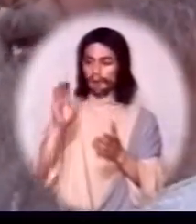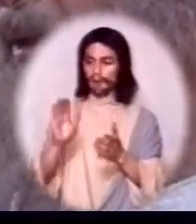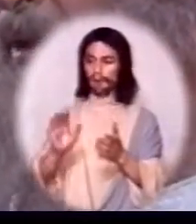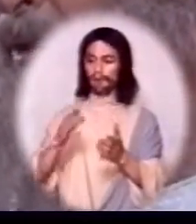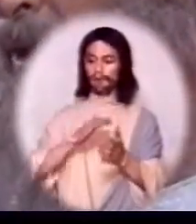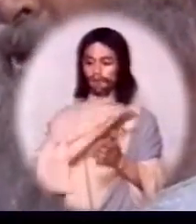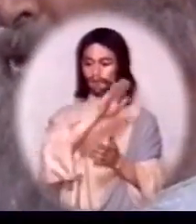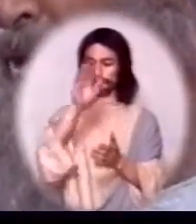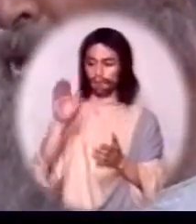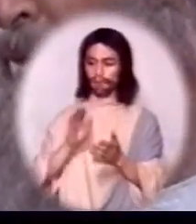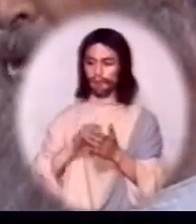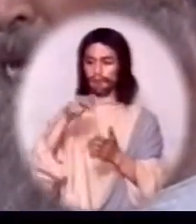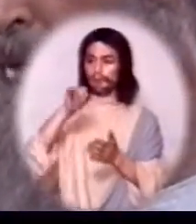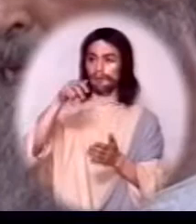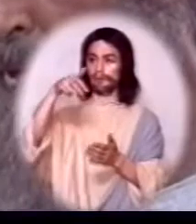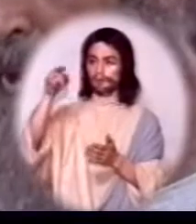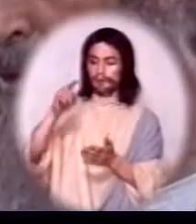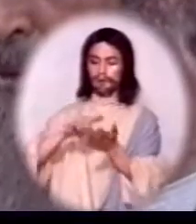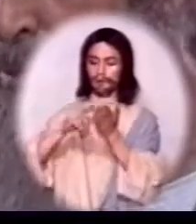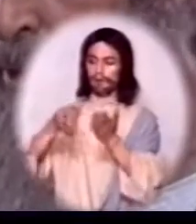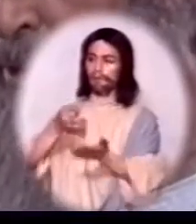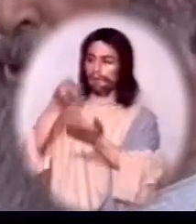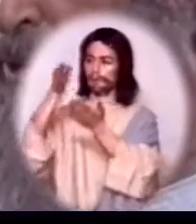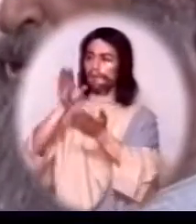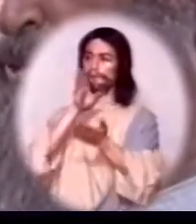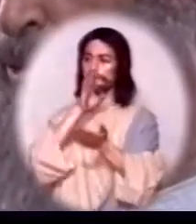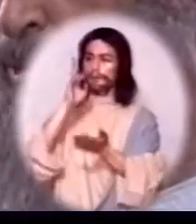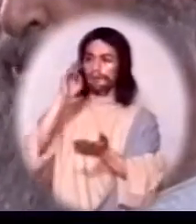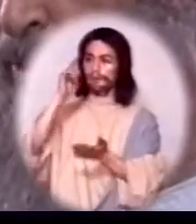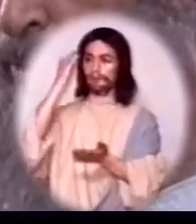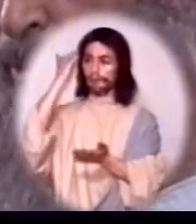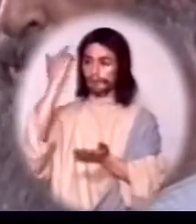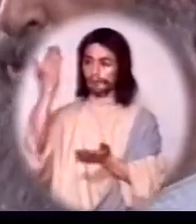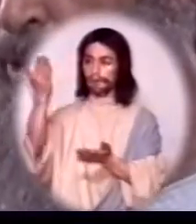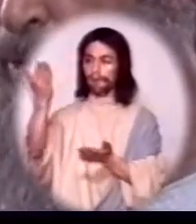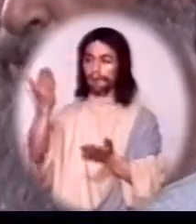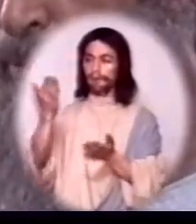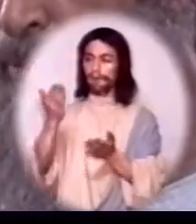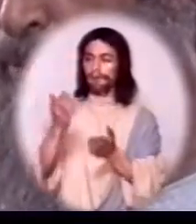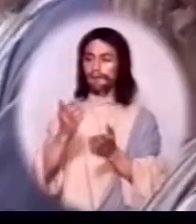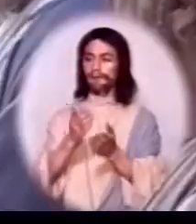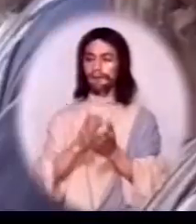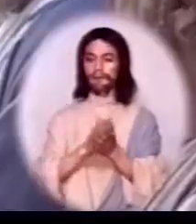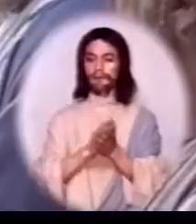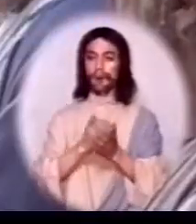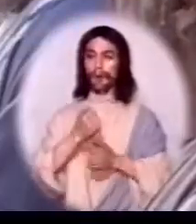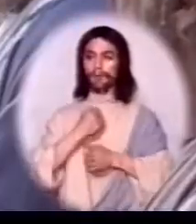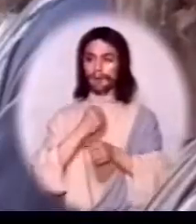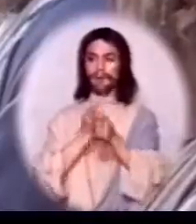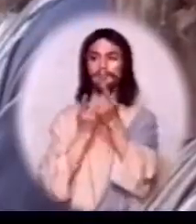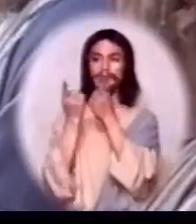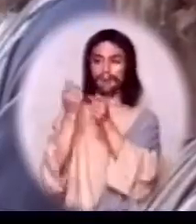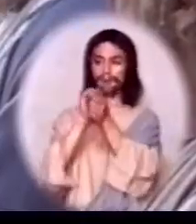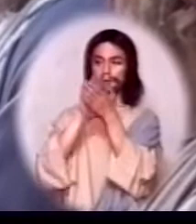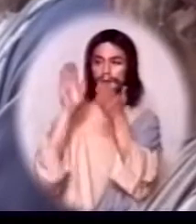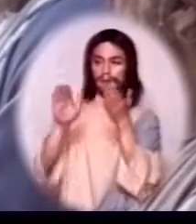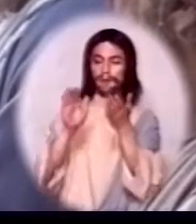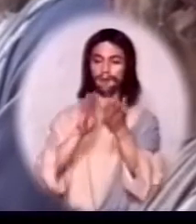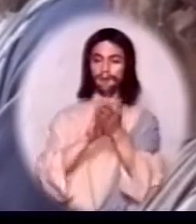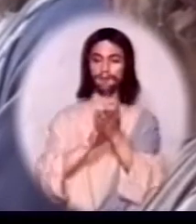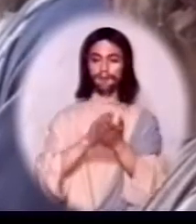그런데 우리가 시저에게 세금을 바치는 것이 옳습니까? 옳지 않습니까? 조심하세요! 시험하려는